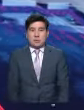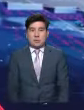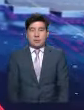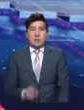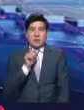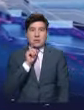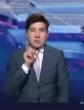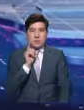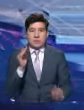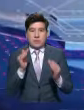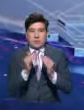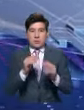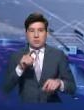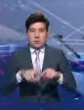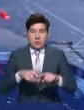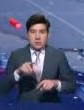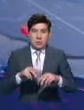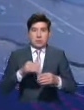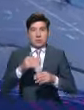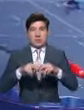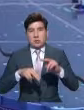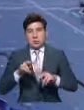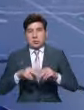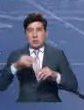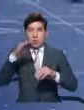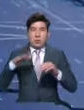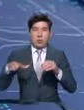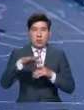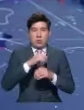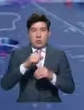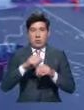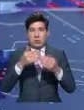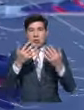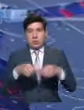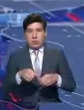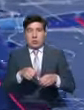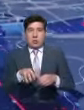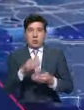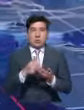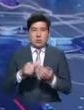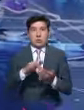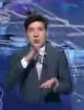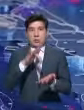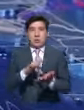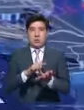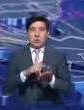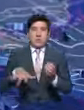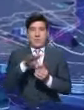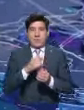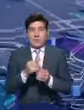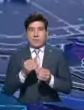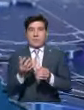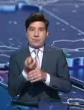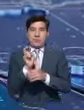Уақытша салынған ғимараттың төбесі опырылып құлап түскен болатын. Оқиға орында қаланың барлық өзара іс-қимыл қызметтері жұмылдырылды.